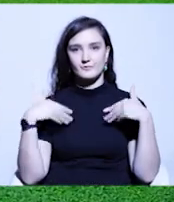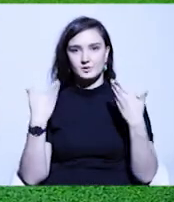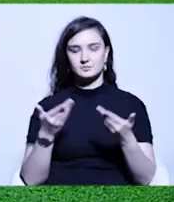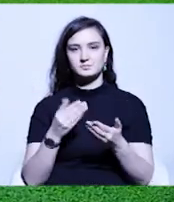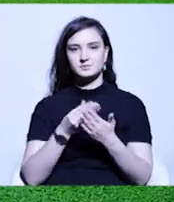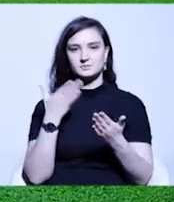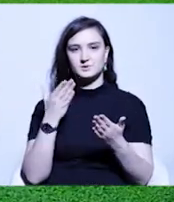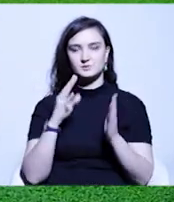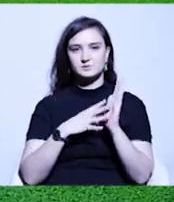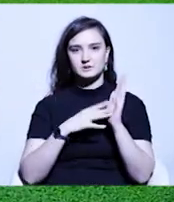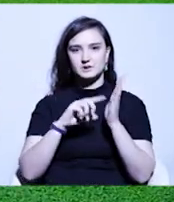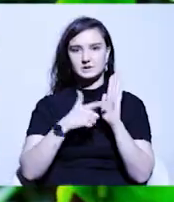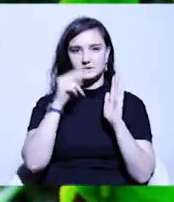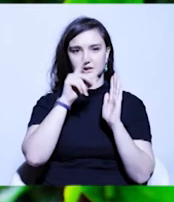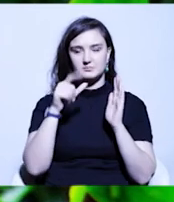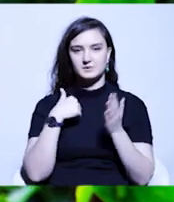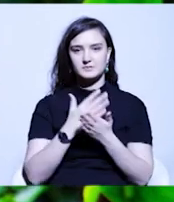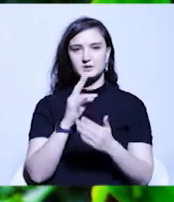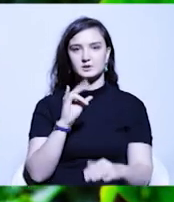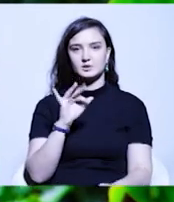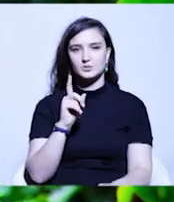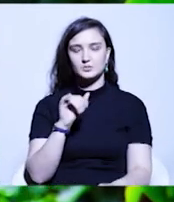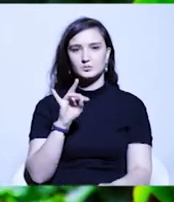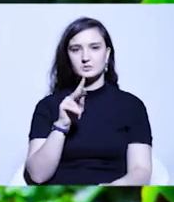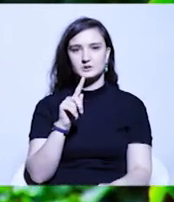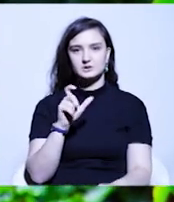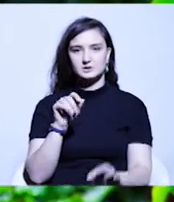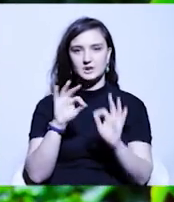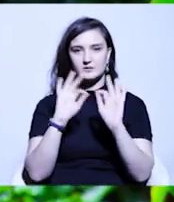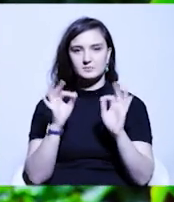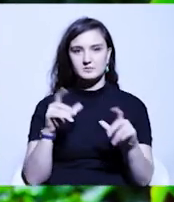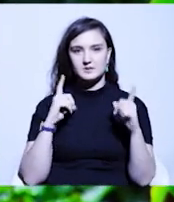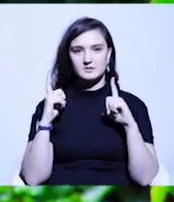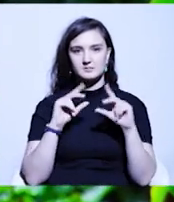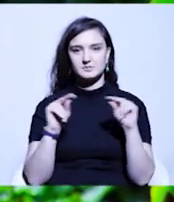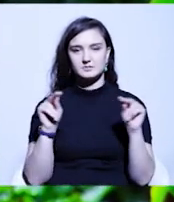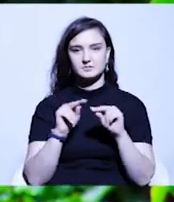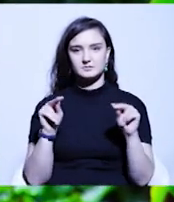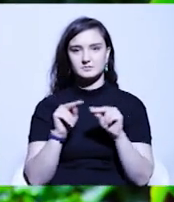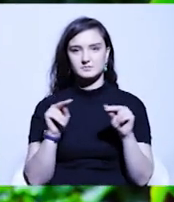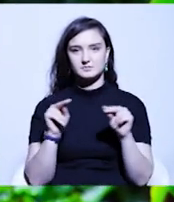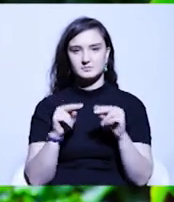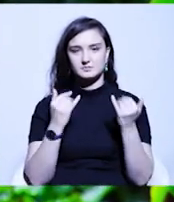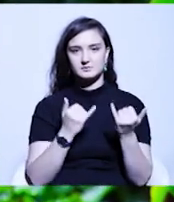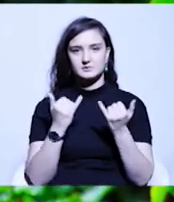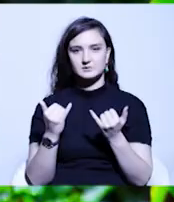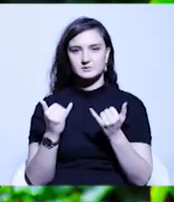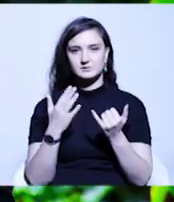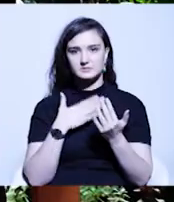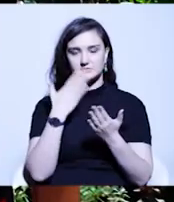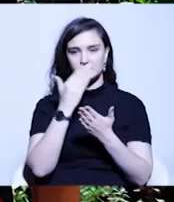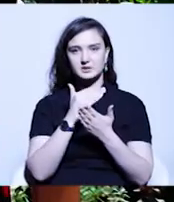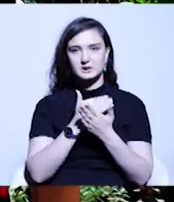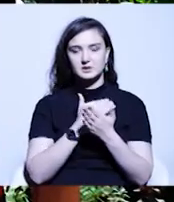მოგესალმებით, ძვირფასო მეცხრე კლასელებო, მე ვარ ნინო ხუნდაძე, სახვითი და გამოყენებითი ხელოვნების მასწავლებელი. დღევანდელი